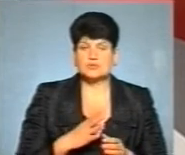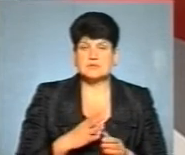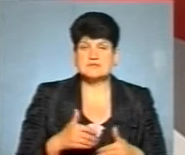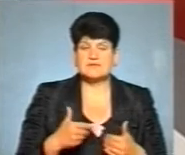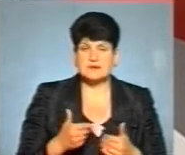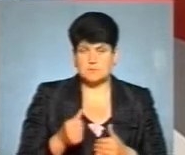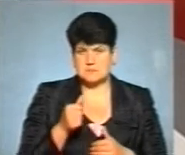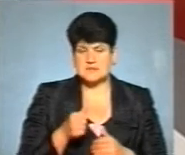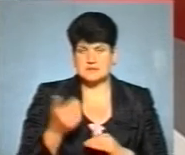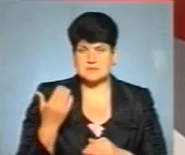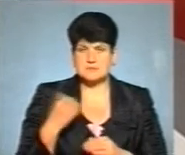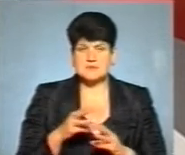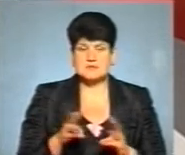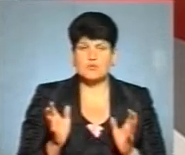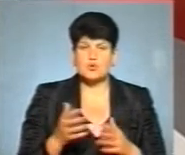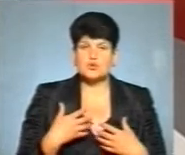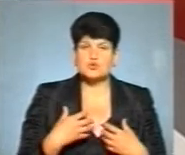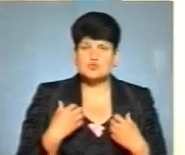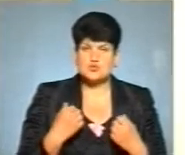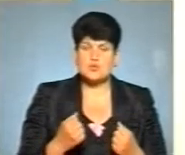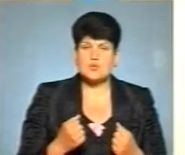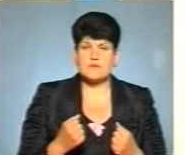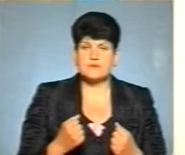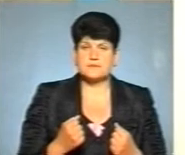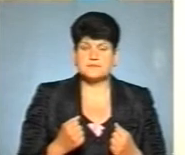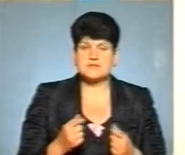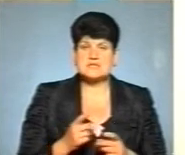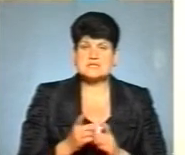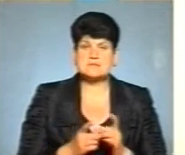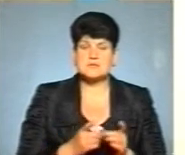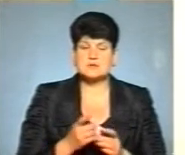на Міністерство охорони здоров'я, тобто